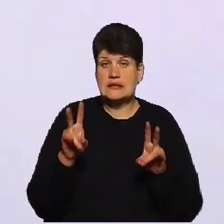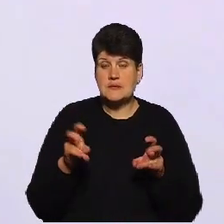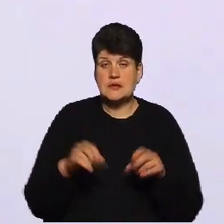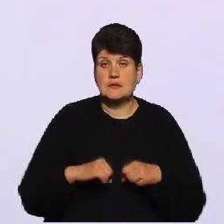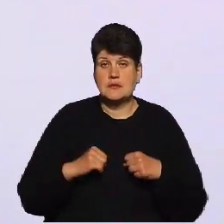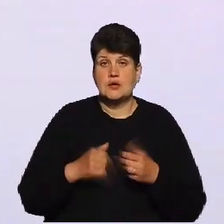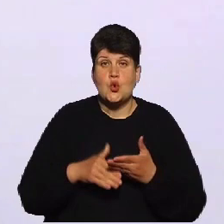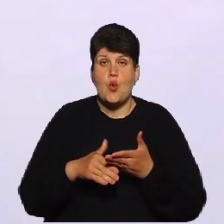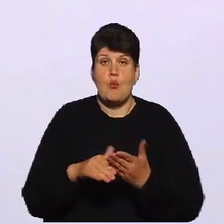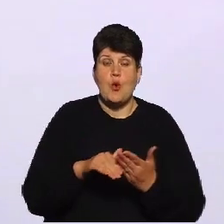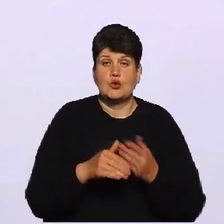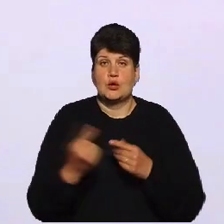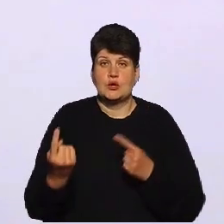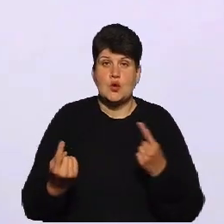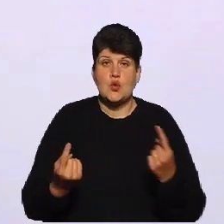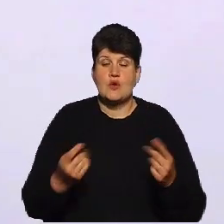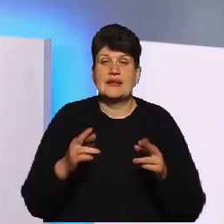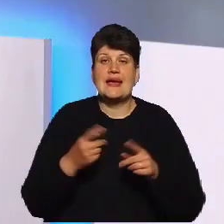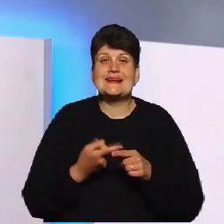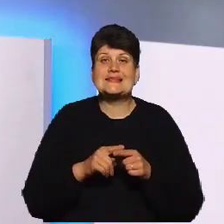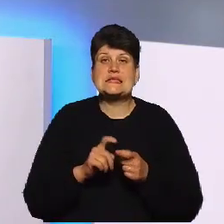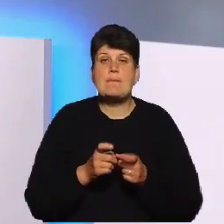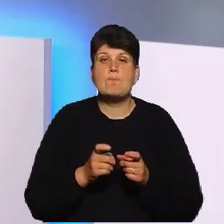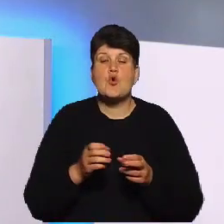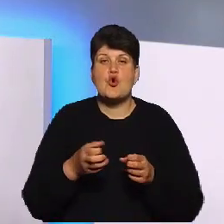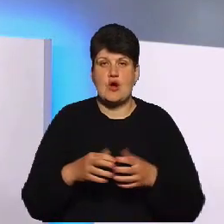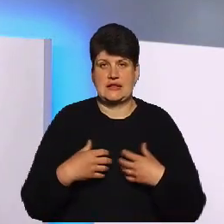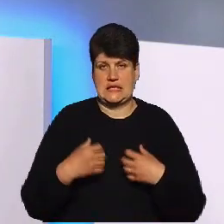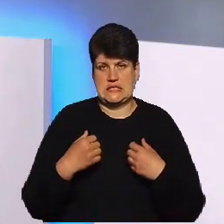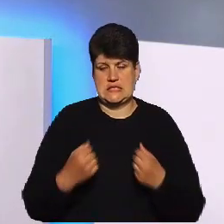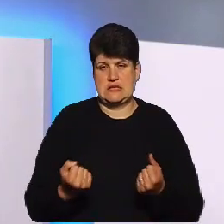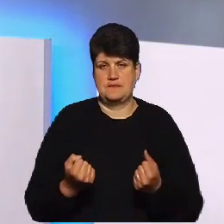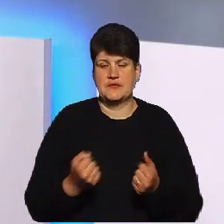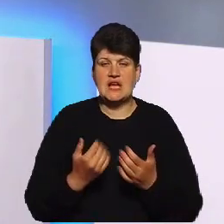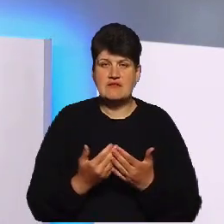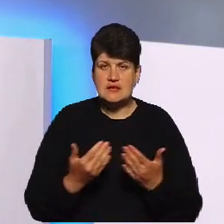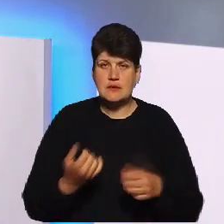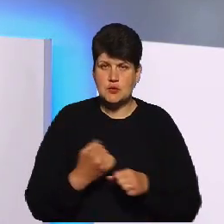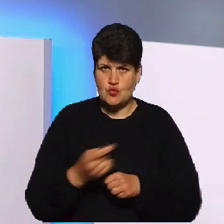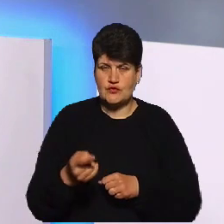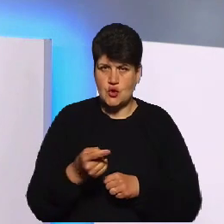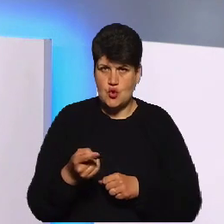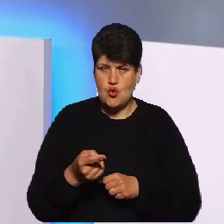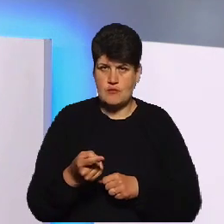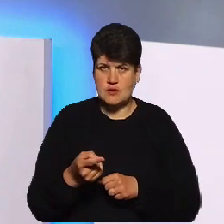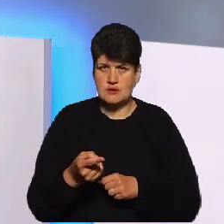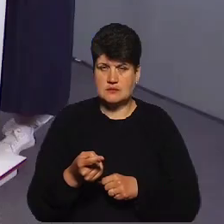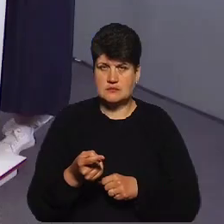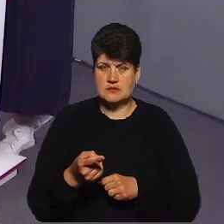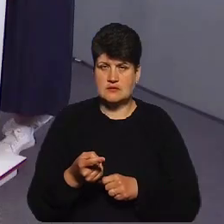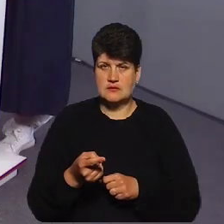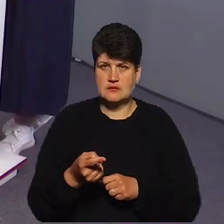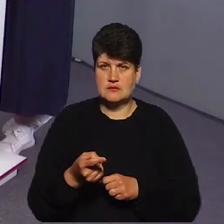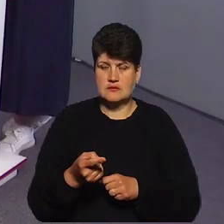просто ділячись досвідом, як з цим боротися. Виставка, вона функціонує в Тернополі в рамках фестивалю «Є», так? І в Збаражі. Ні, в